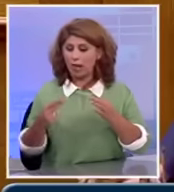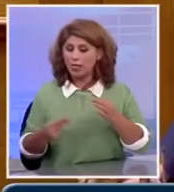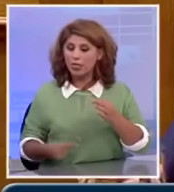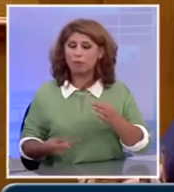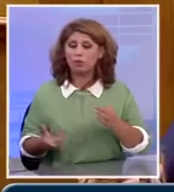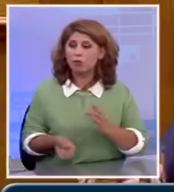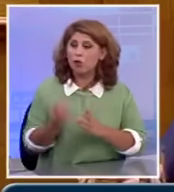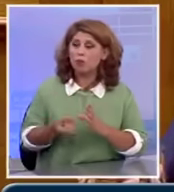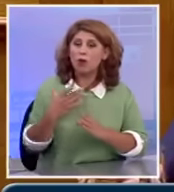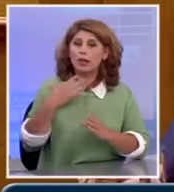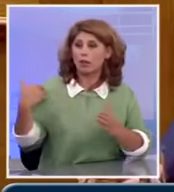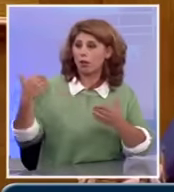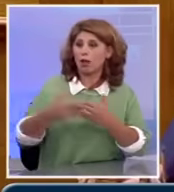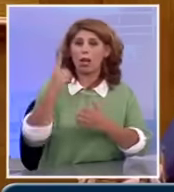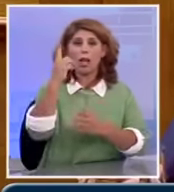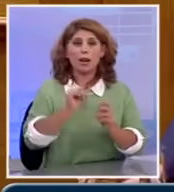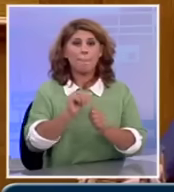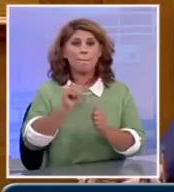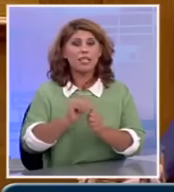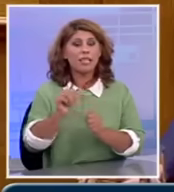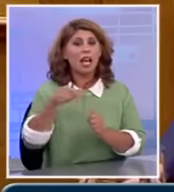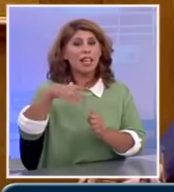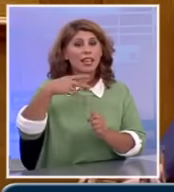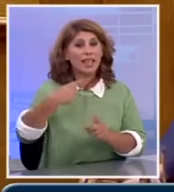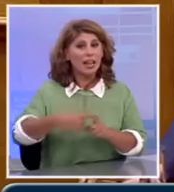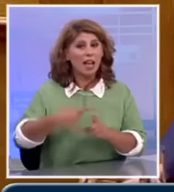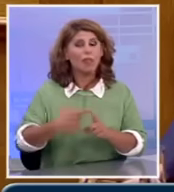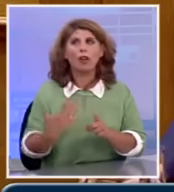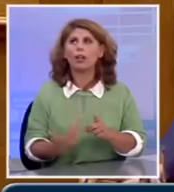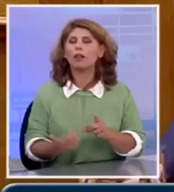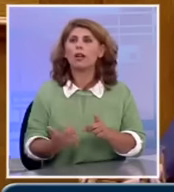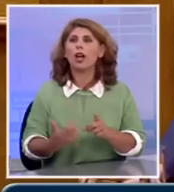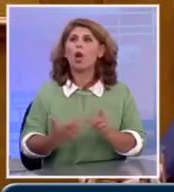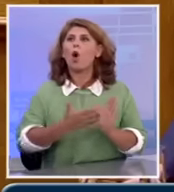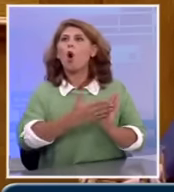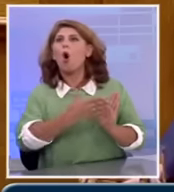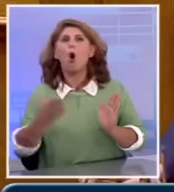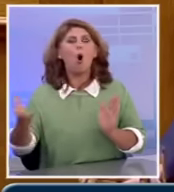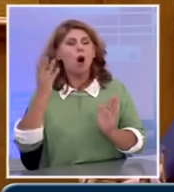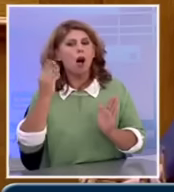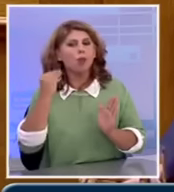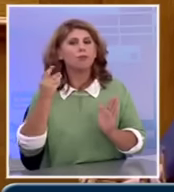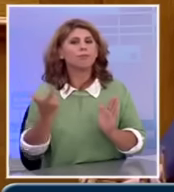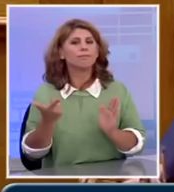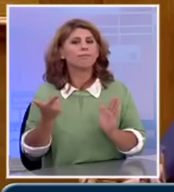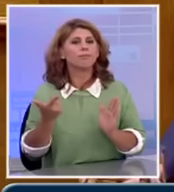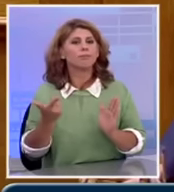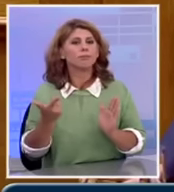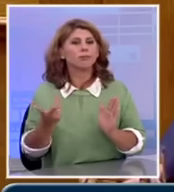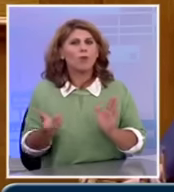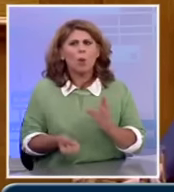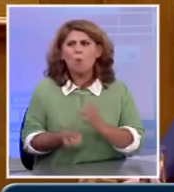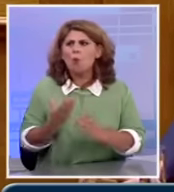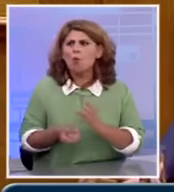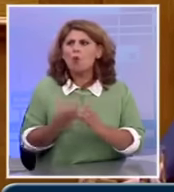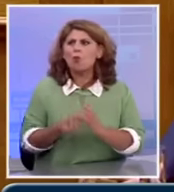ένα μήνα η χώρα βρίσκεται στο ρυθμό ενός καταιγιστικούς